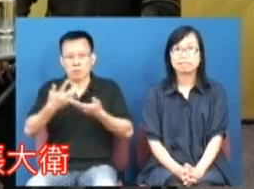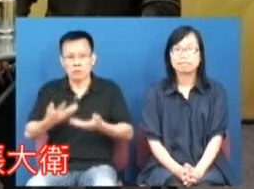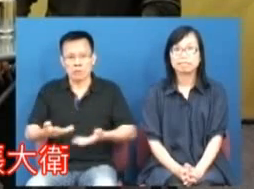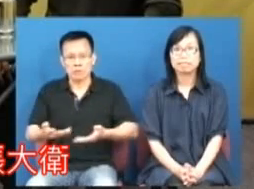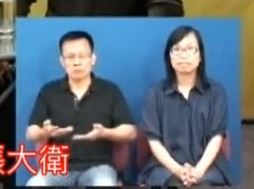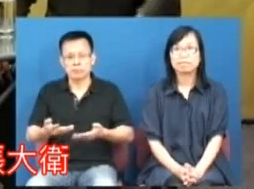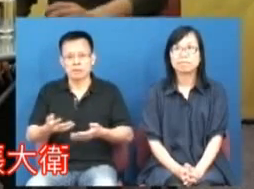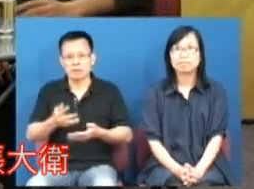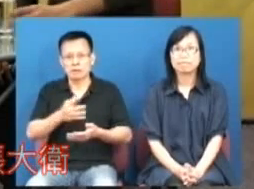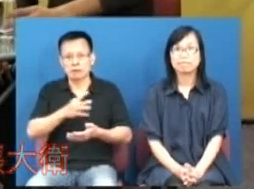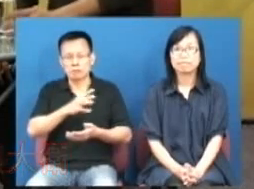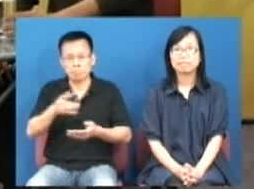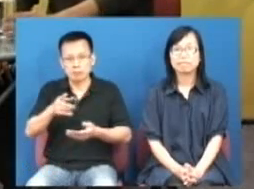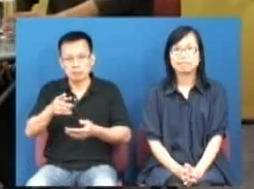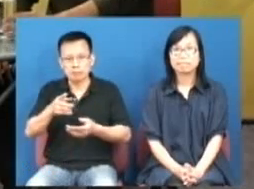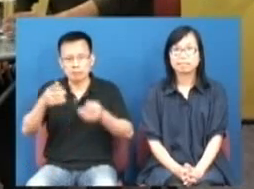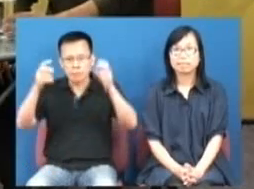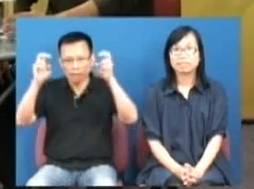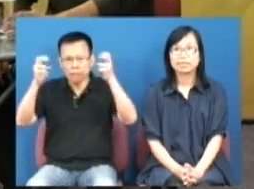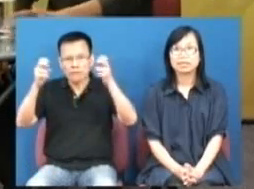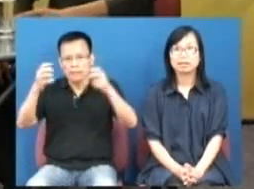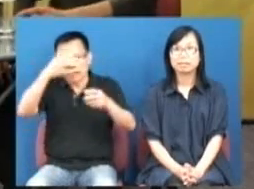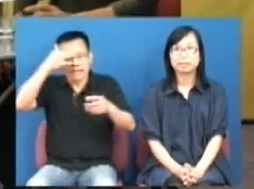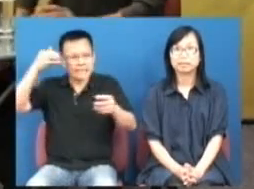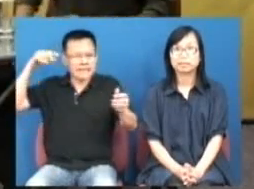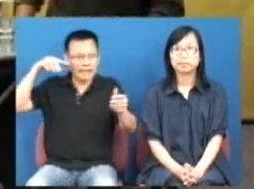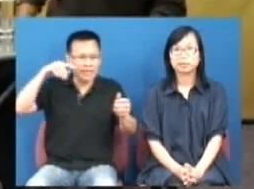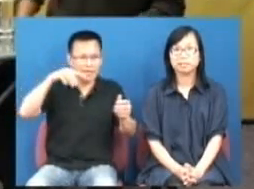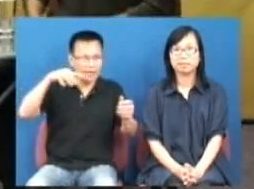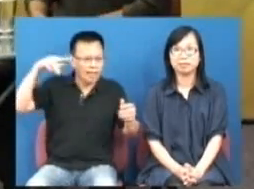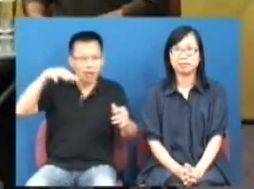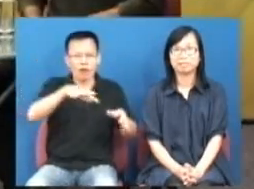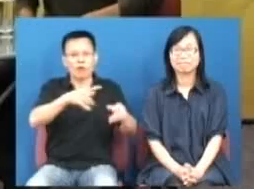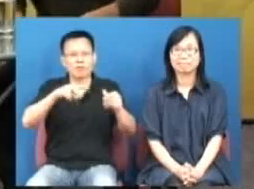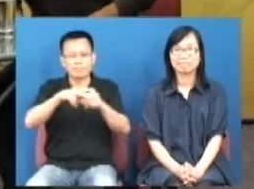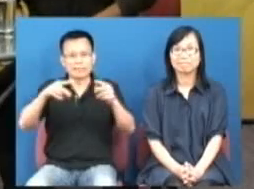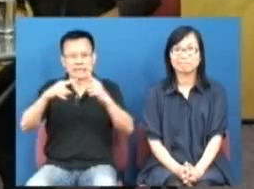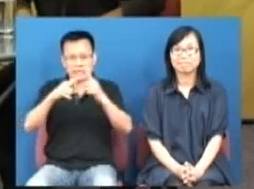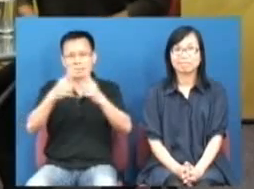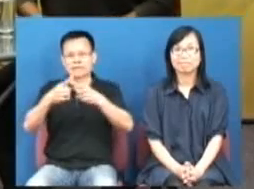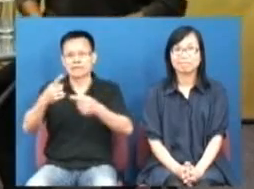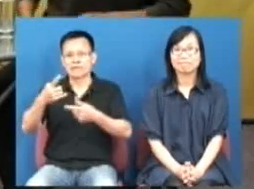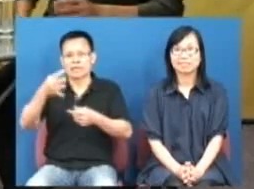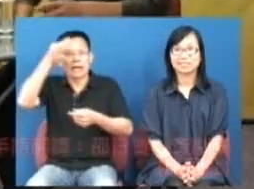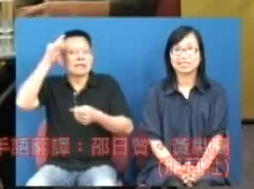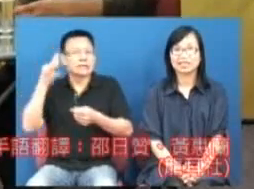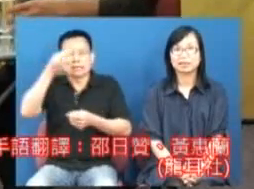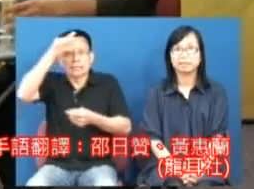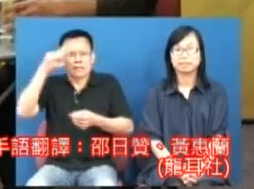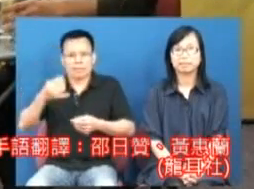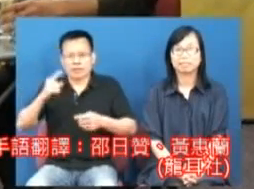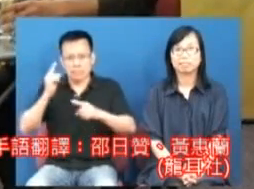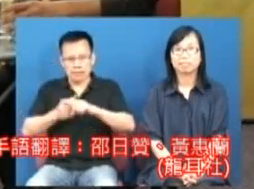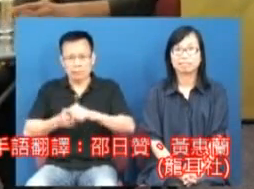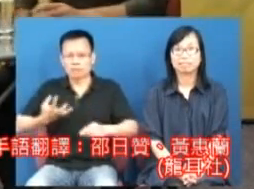簡直唔係指得係淨係熱浪逼人。David 咧一嚟嘅時候咧，哇滿頭大汗，淨係興過辣雞。